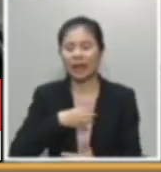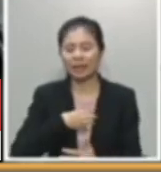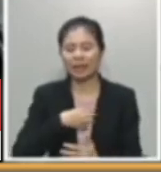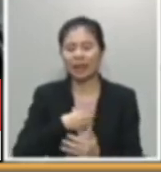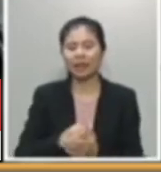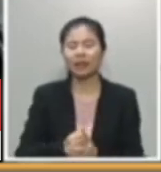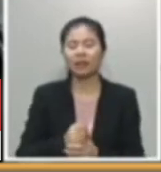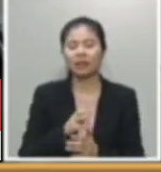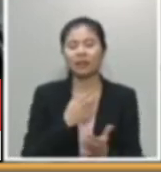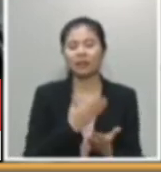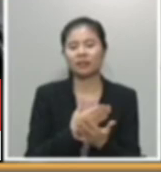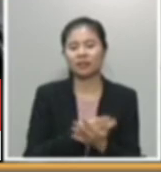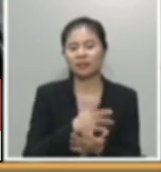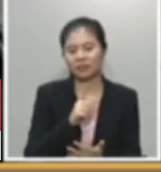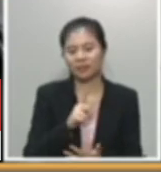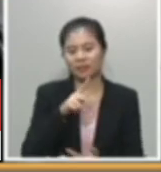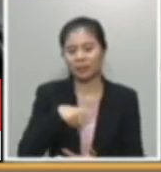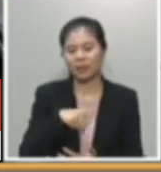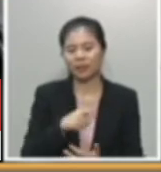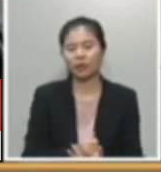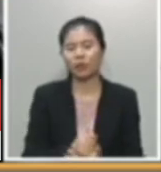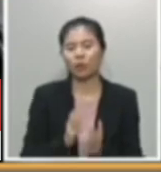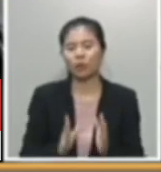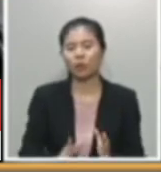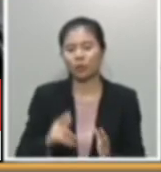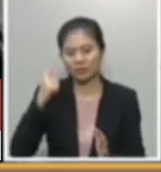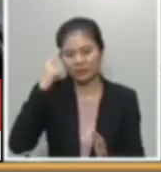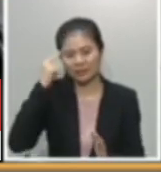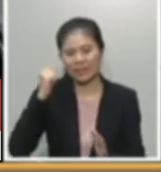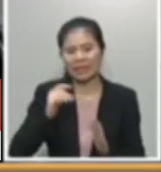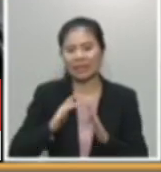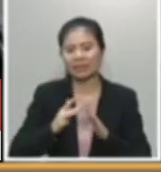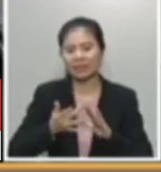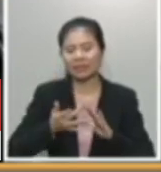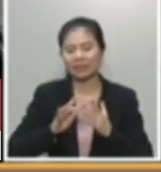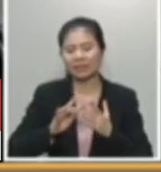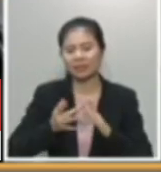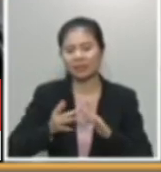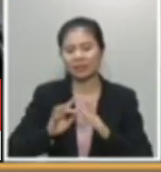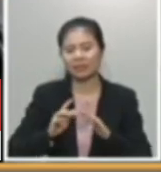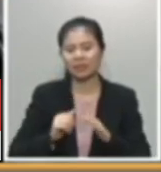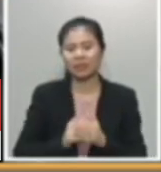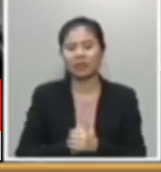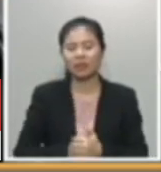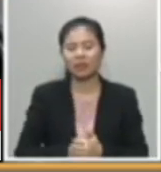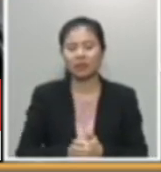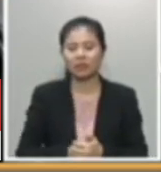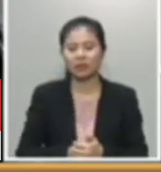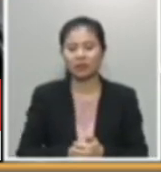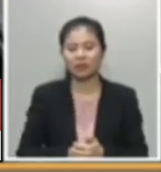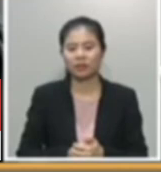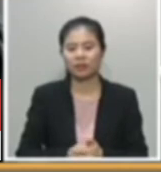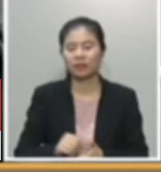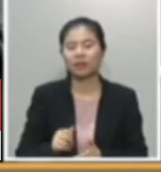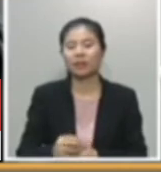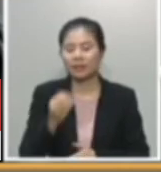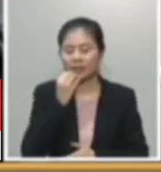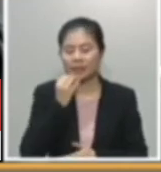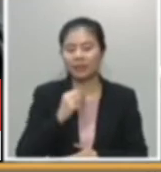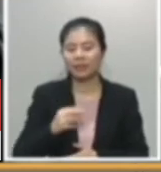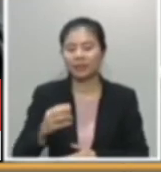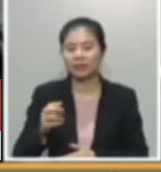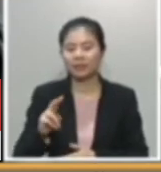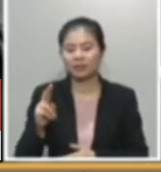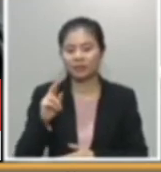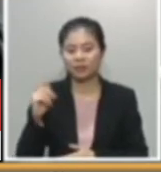พันบาทคนฉลาดในโลกออนไลน์แคปชั่นว่าชิมช็อปใช้ชด